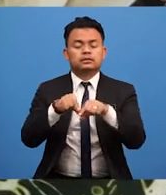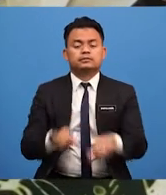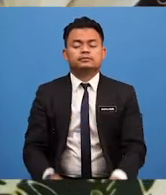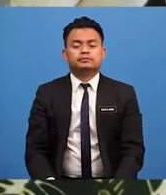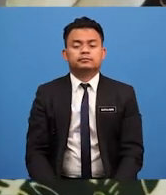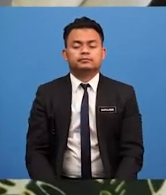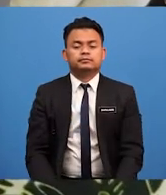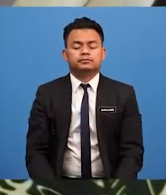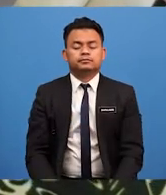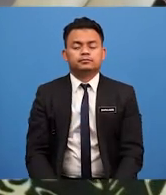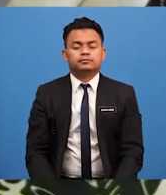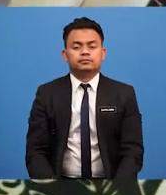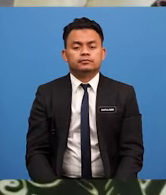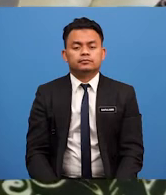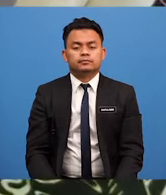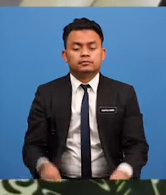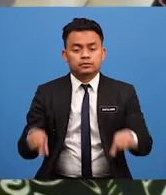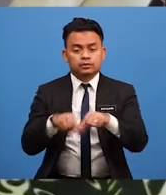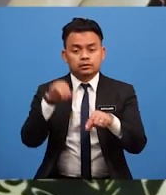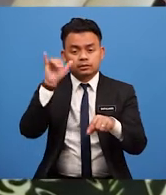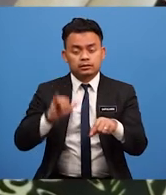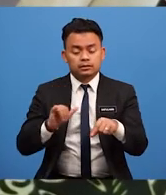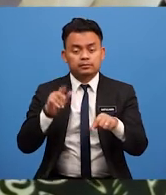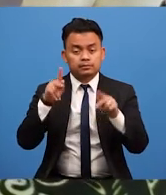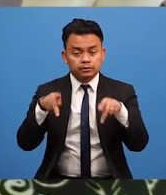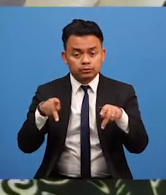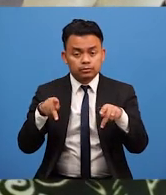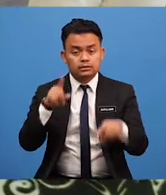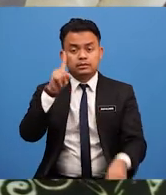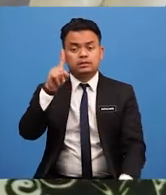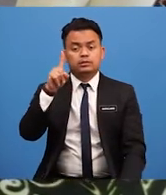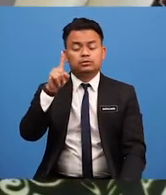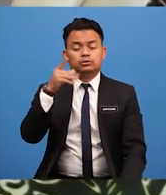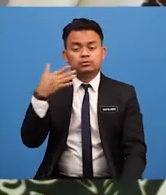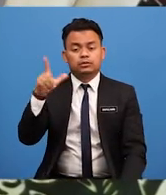Sukatan yang diperlukan adalah sebanyak 1 liter.